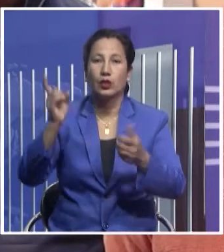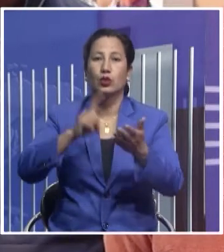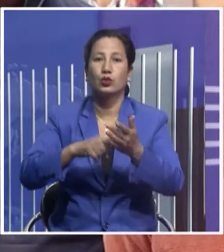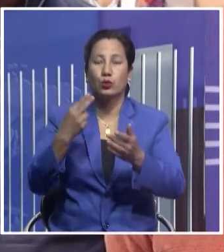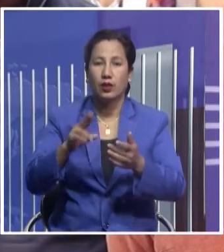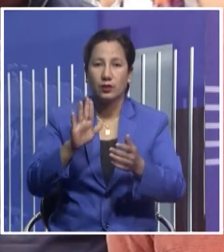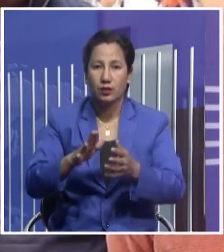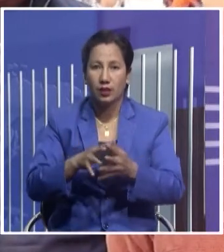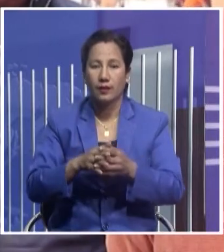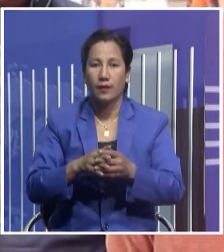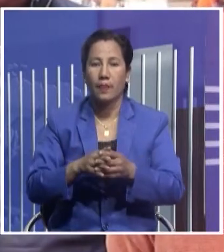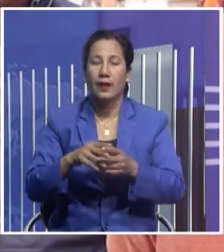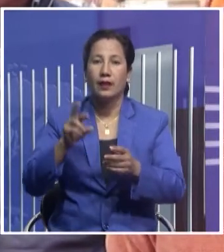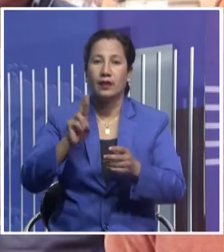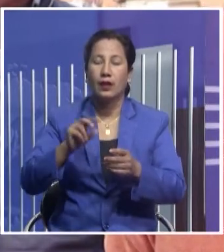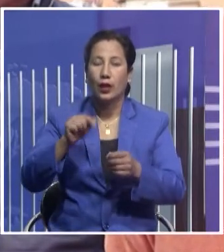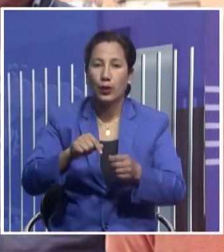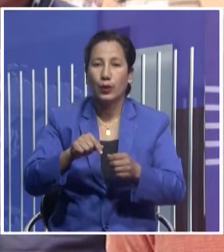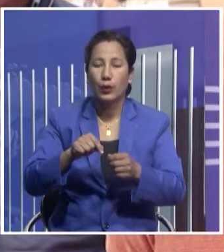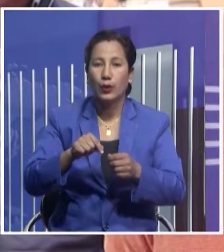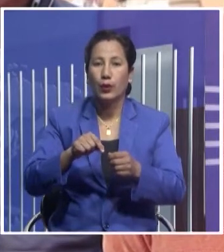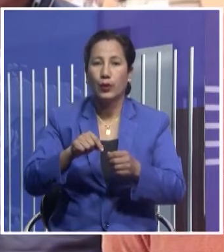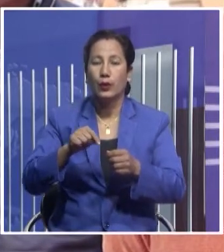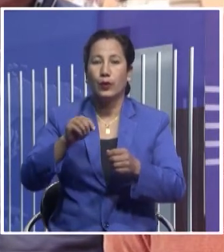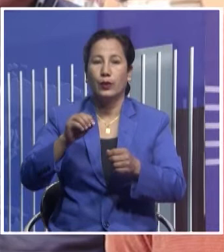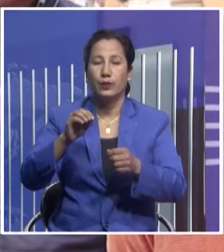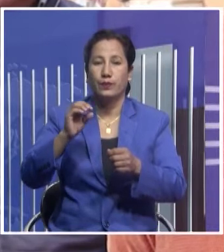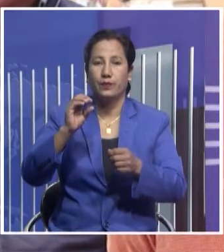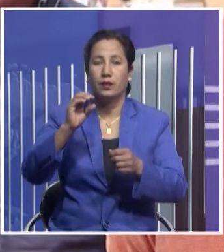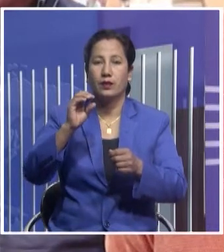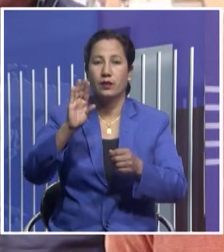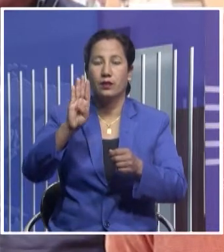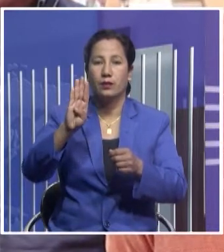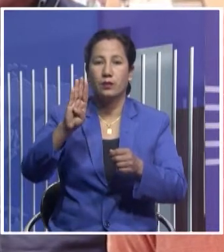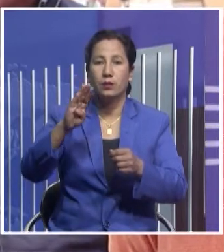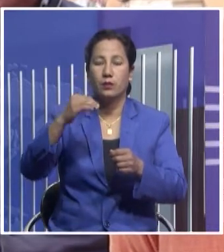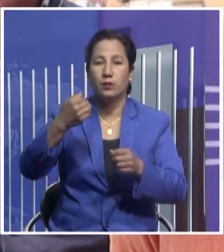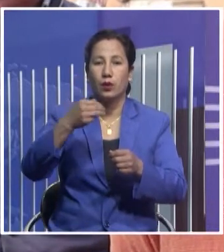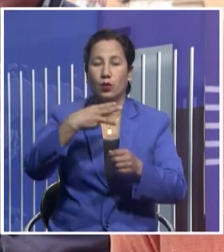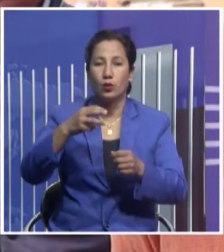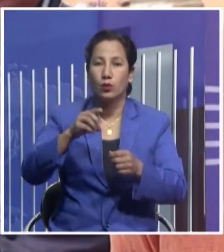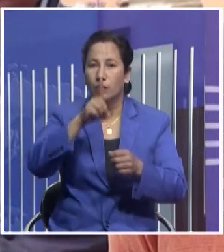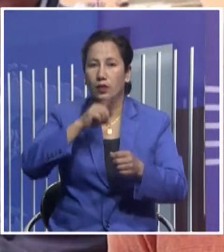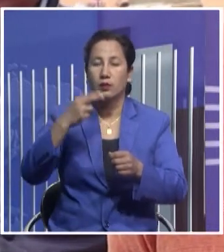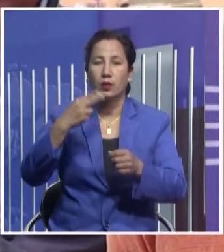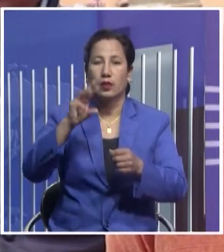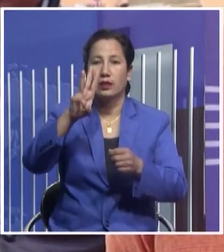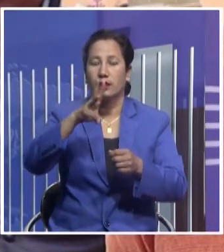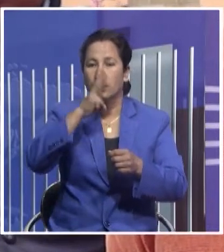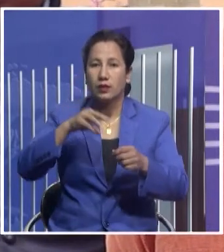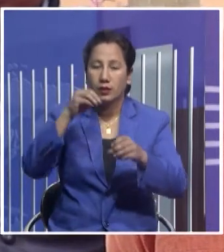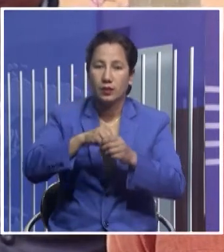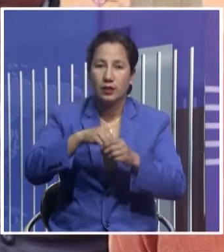छ र यो बहुवर्षीय भएको हुनाले यो 3 वर्षभित्र